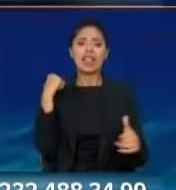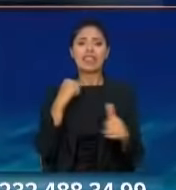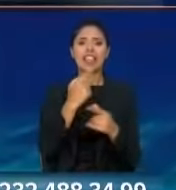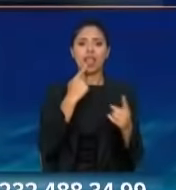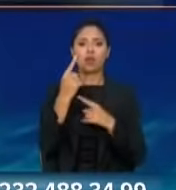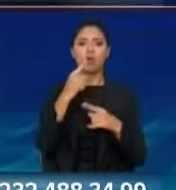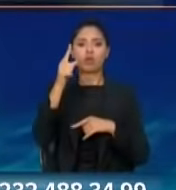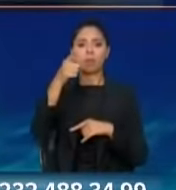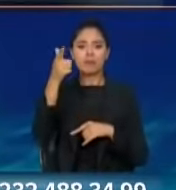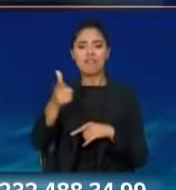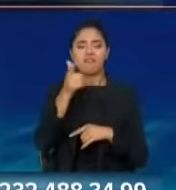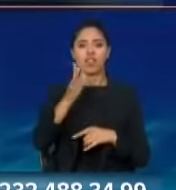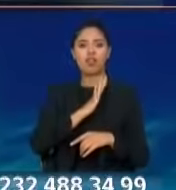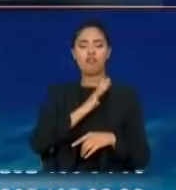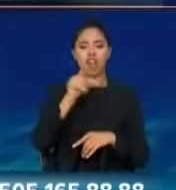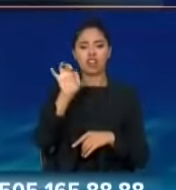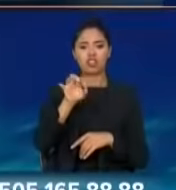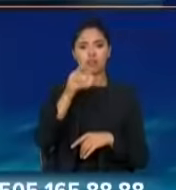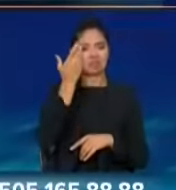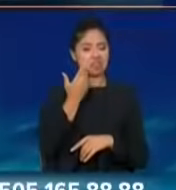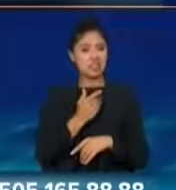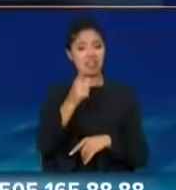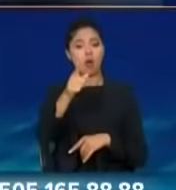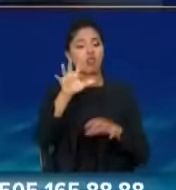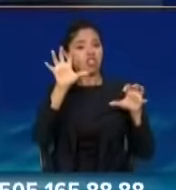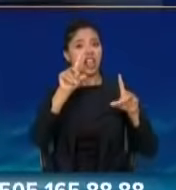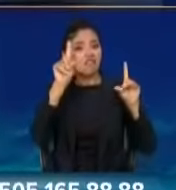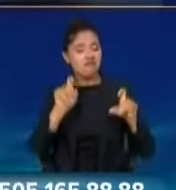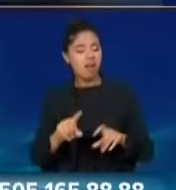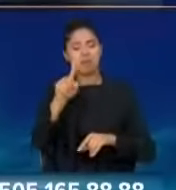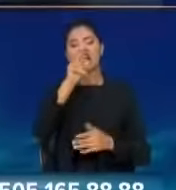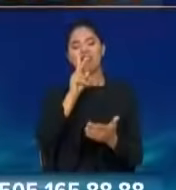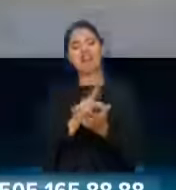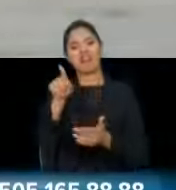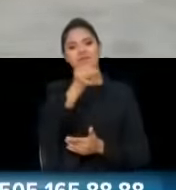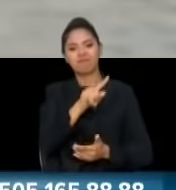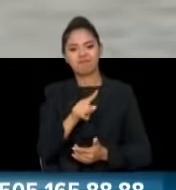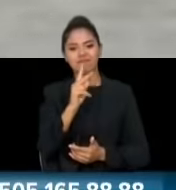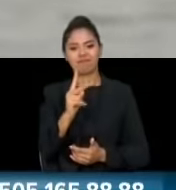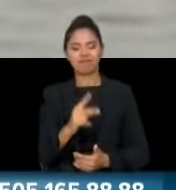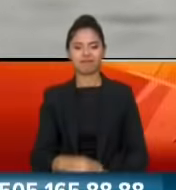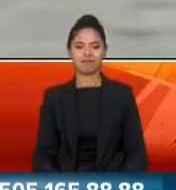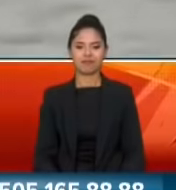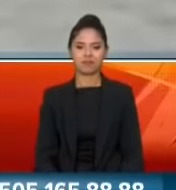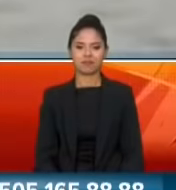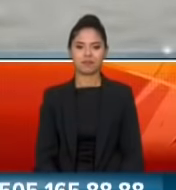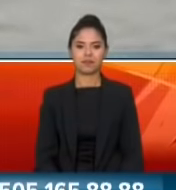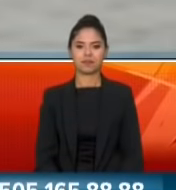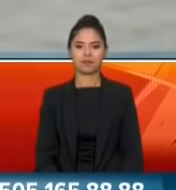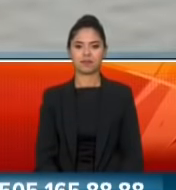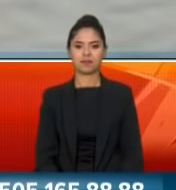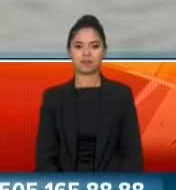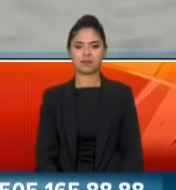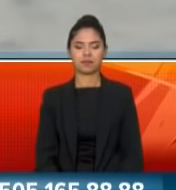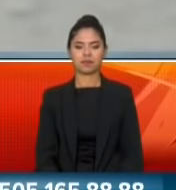çünkü bir görüntü var elimizde. İzleyin, acaba o mu, siz karar verin. Bak bak bak, bak siyah bir şey var.